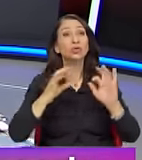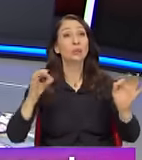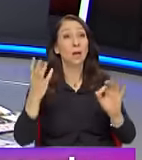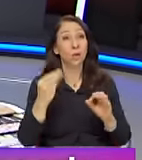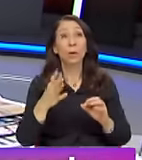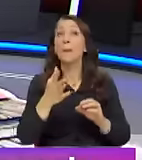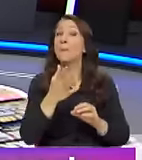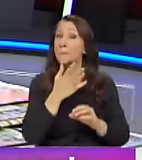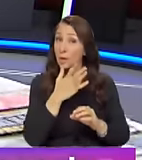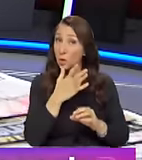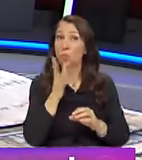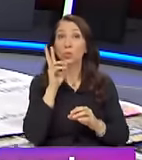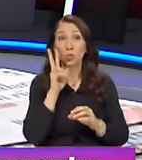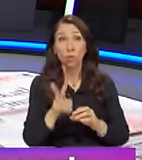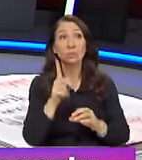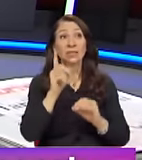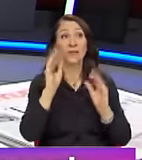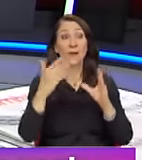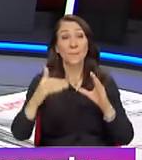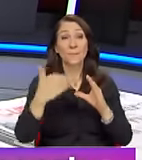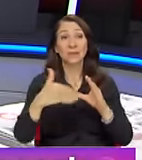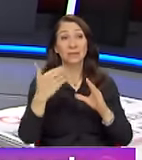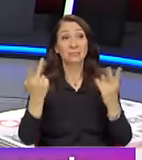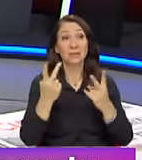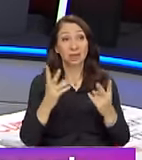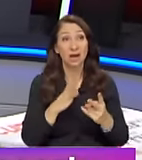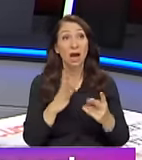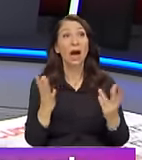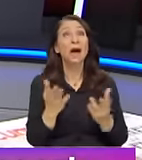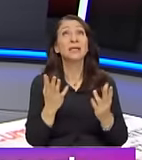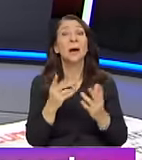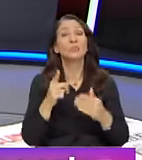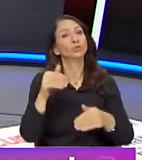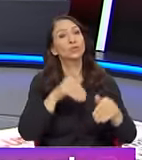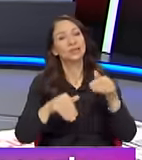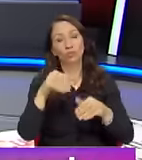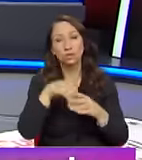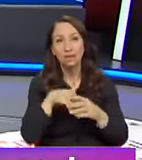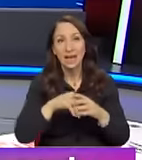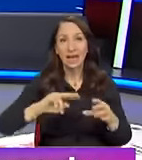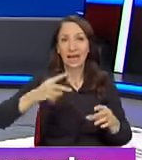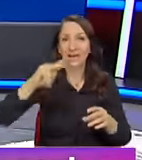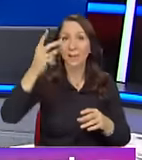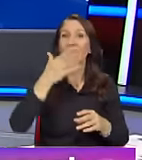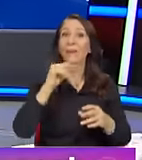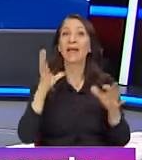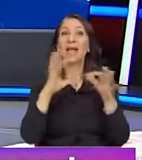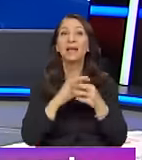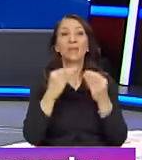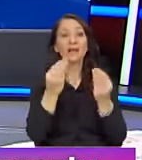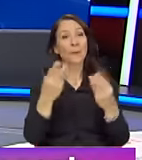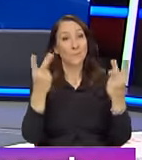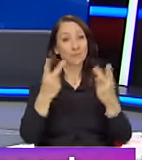de oldu. Biliyorum, görüyorum sizlerden çok sayıda da mesaj geliyor. Hatta bu seçimde kademeli emeklilikle ilgili verilecek